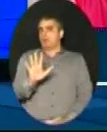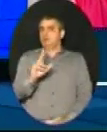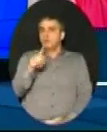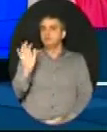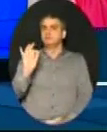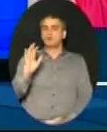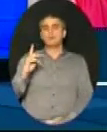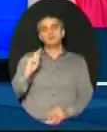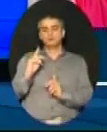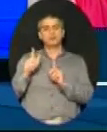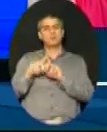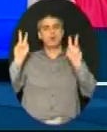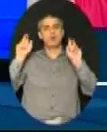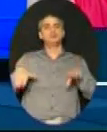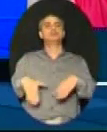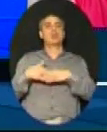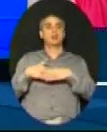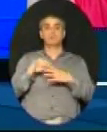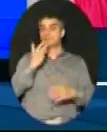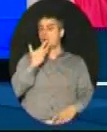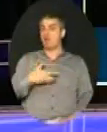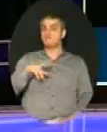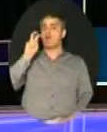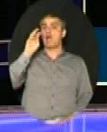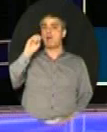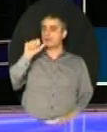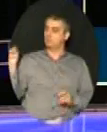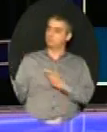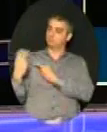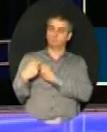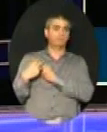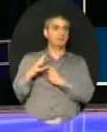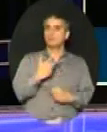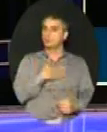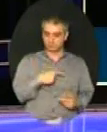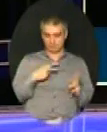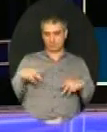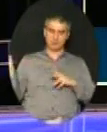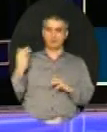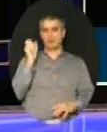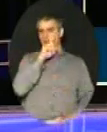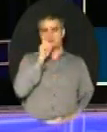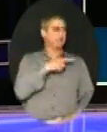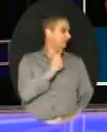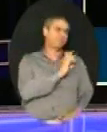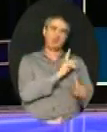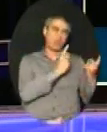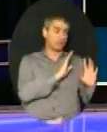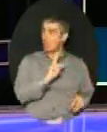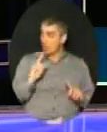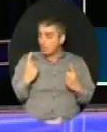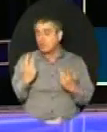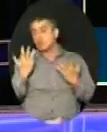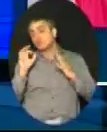סיכוי לאיזשהו שלום ספרדי. אם הרב אמר, למשל, ויכניסו אותו למועצת, מה הרב אמר ירצה? תחזירו את אלי ישי, נכון? לא יקרה, משה. ואנחנו, לא